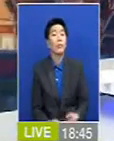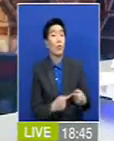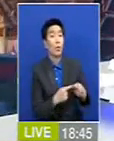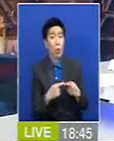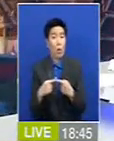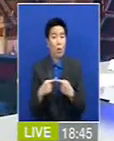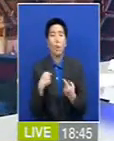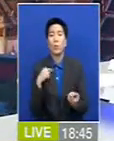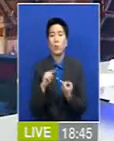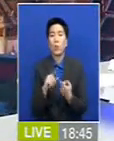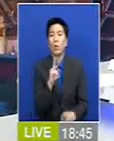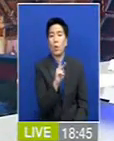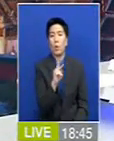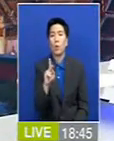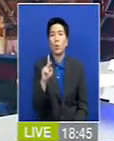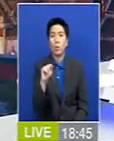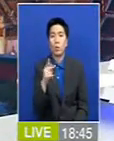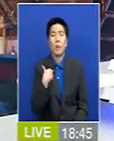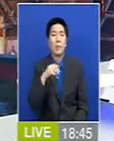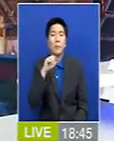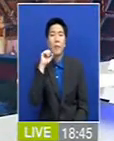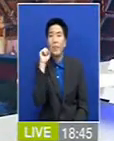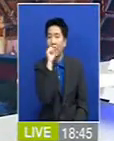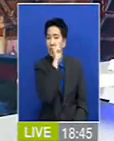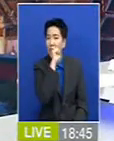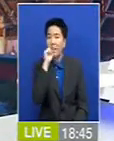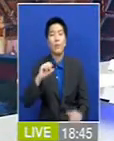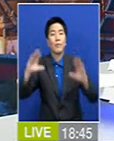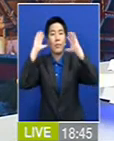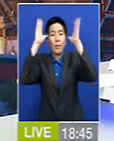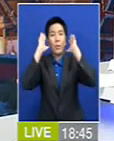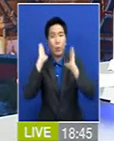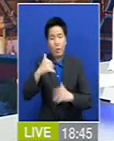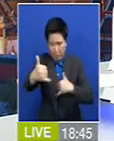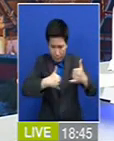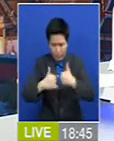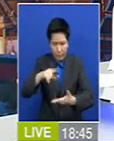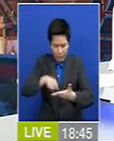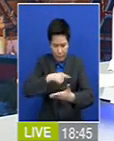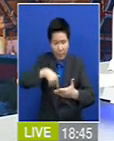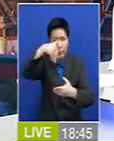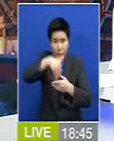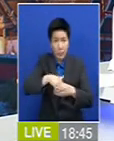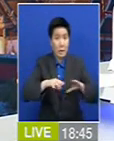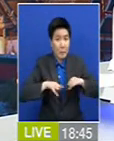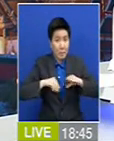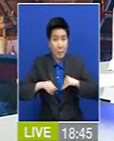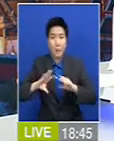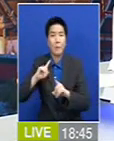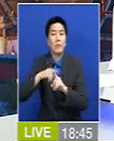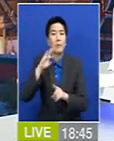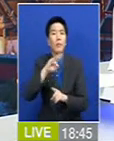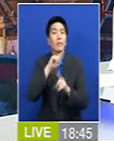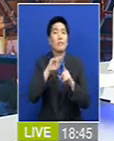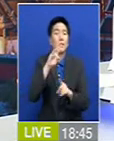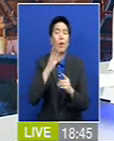อเนื่องกันจากกรณีของกกต.นะครับปล่อยเพลงรณรงค์ให้คนไปลงประชามติ7สิงหาคมนะครับวันก่อนในพิกัดข่